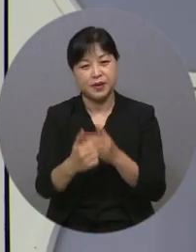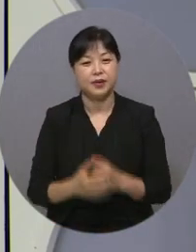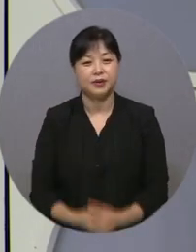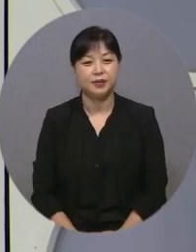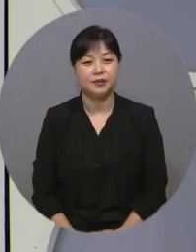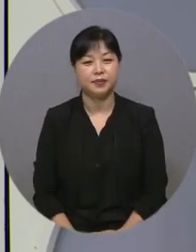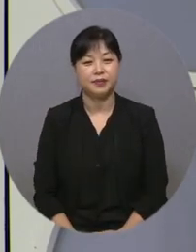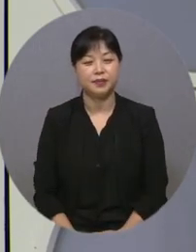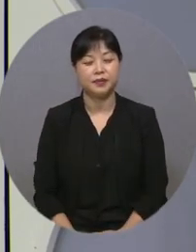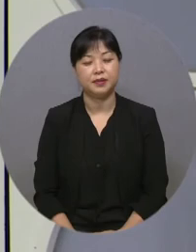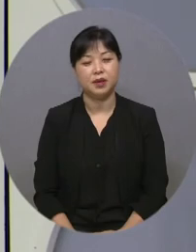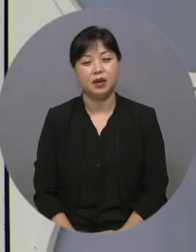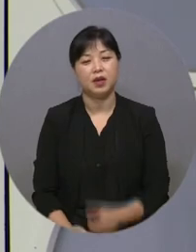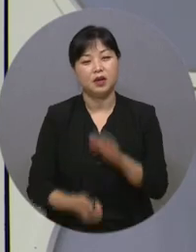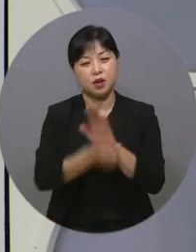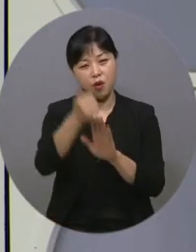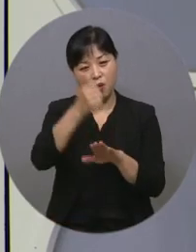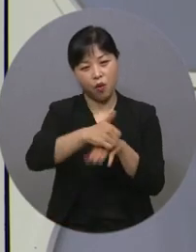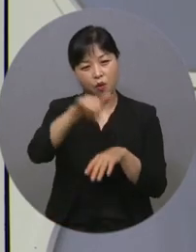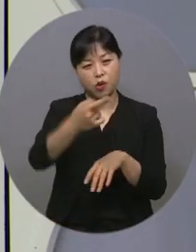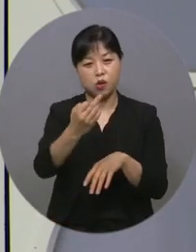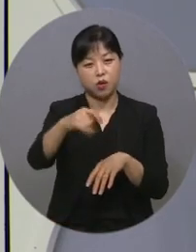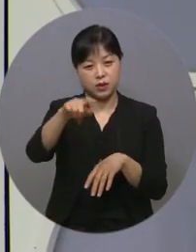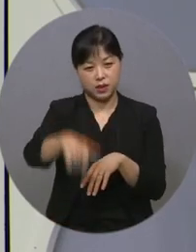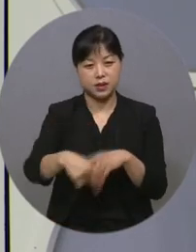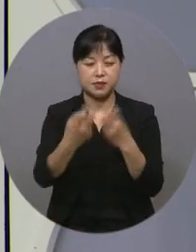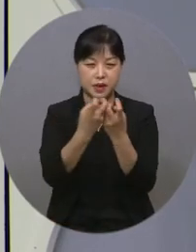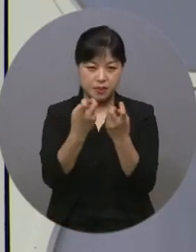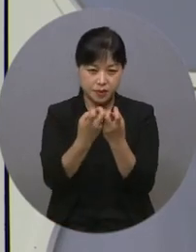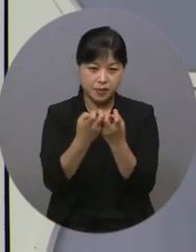성공 공식을 제가 처음에는